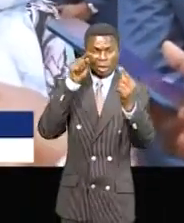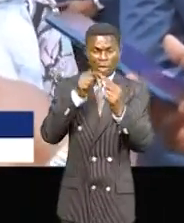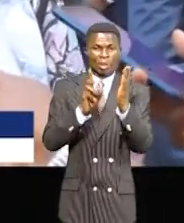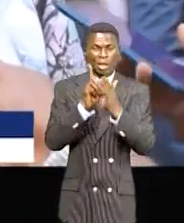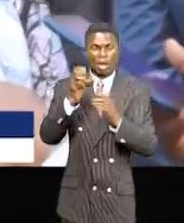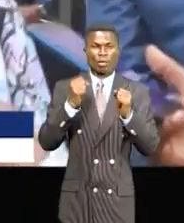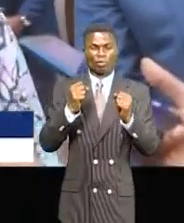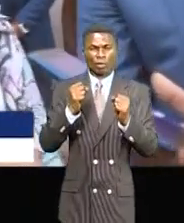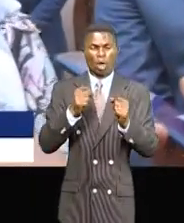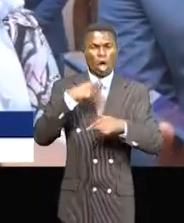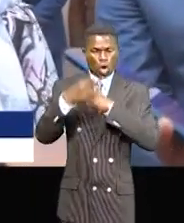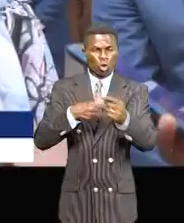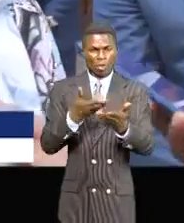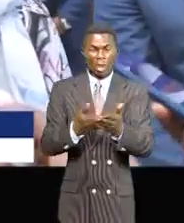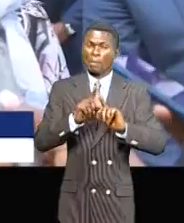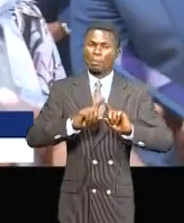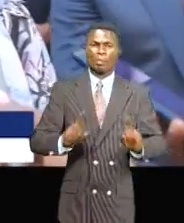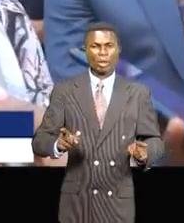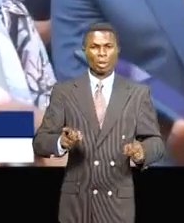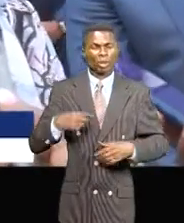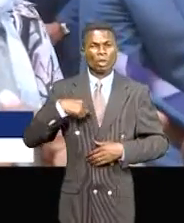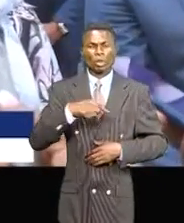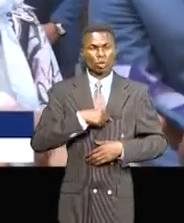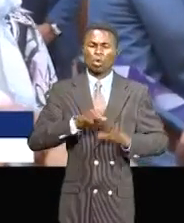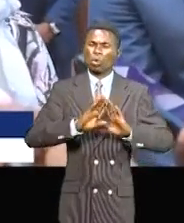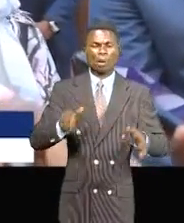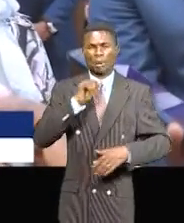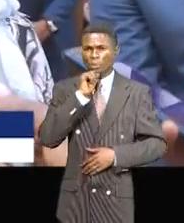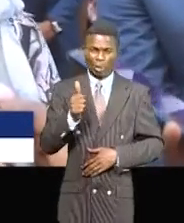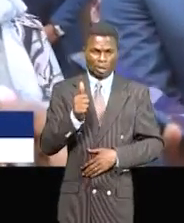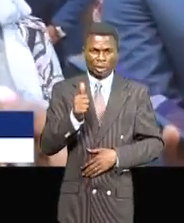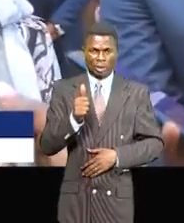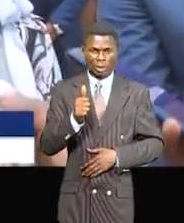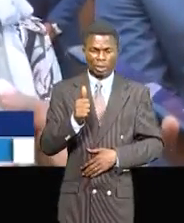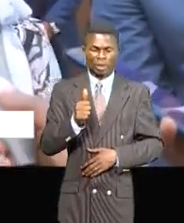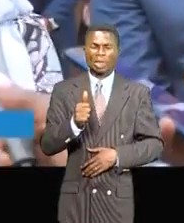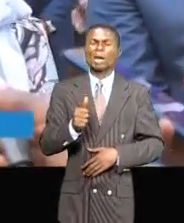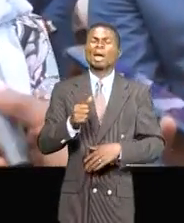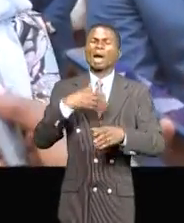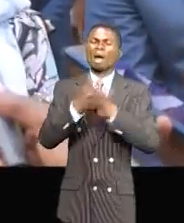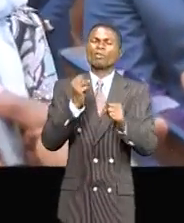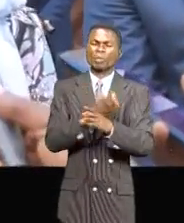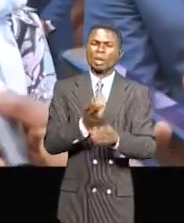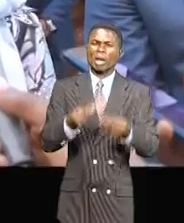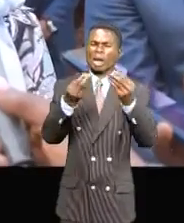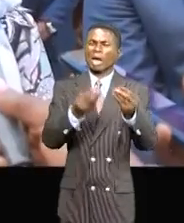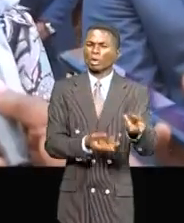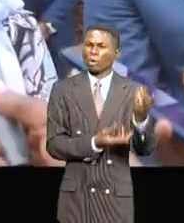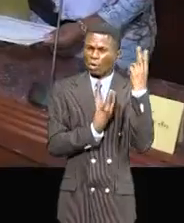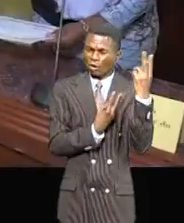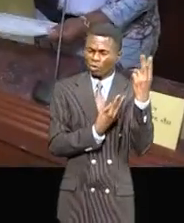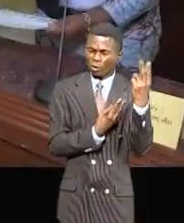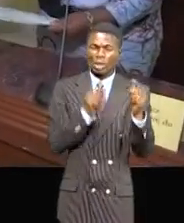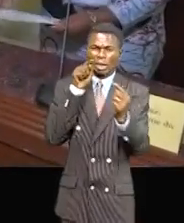développement durable ont été lancés. Mais nous n'arrivons pas à contextualiser et à prioriser ces